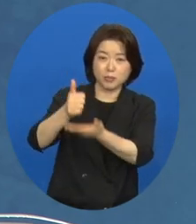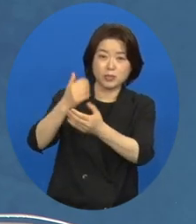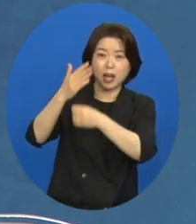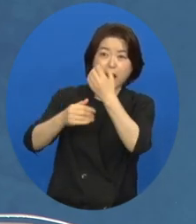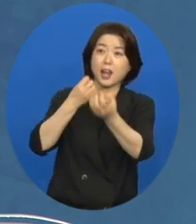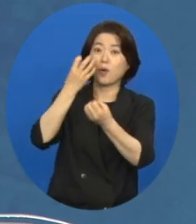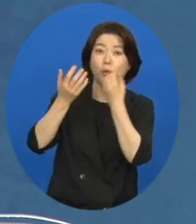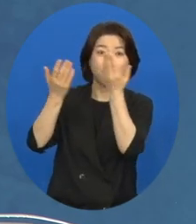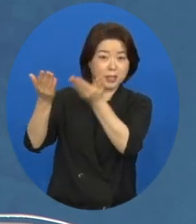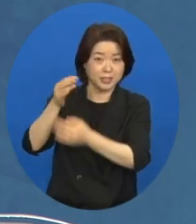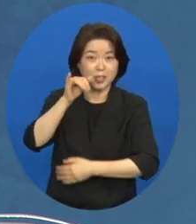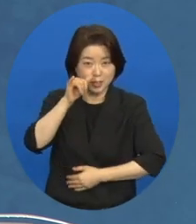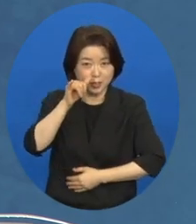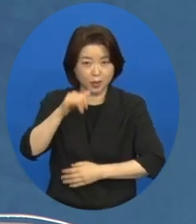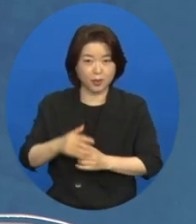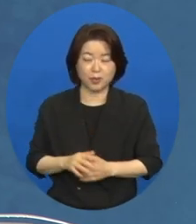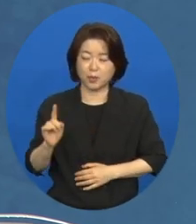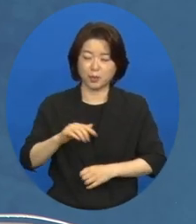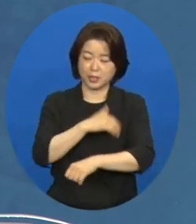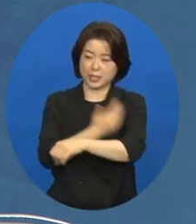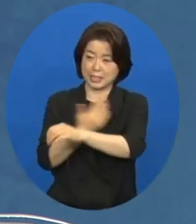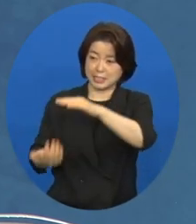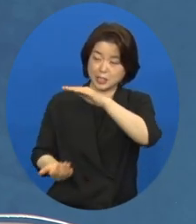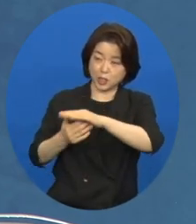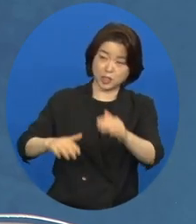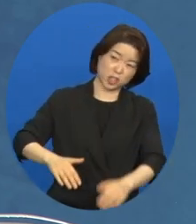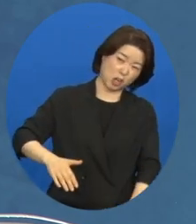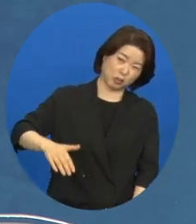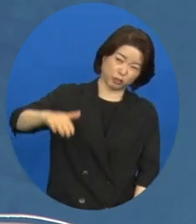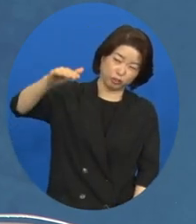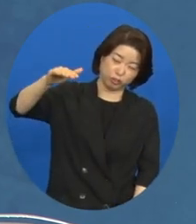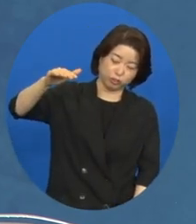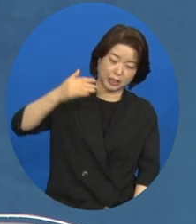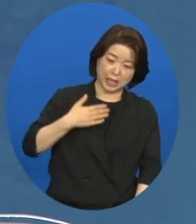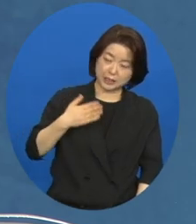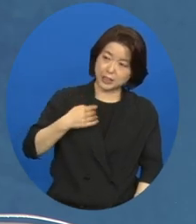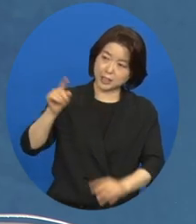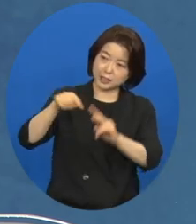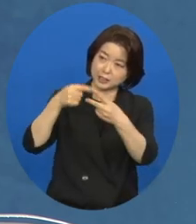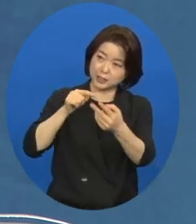고백하는데 어떻게 그 전능자의 수준을 저희가 이해할 수가 있겠습니까?